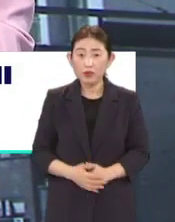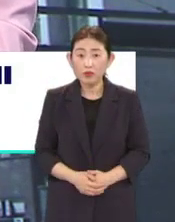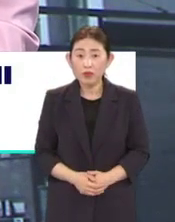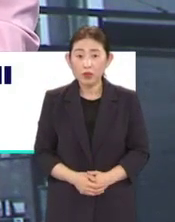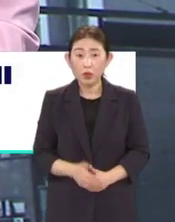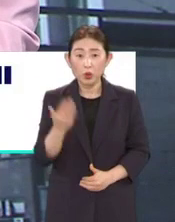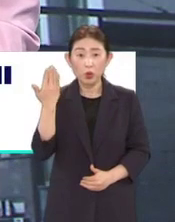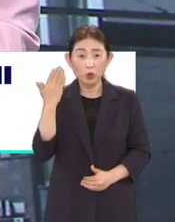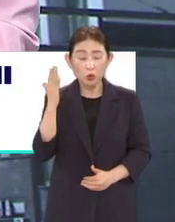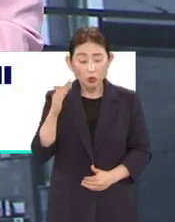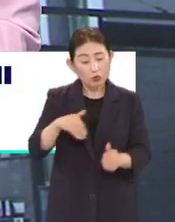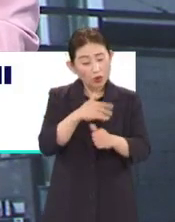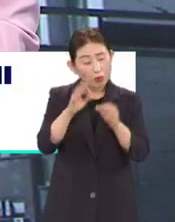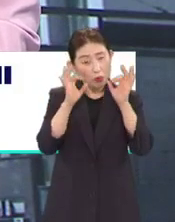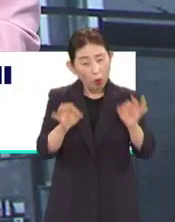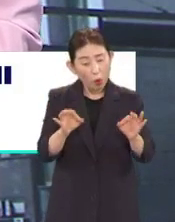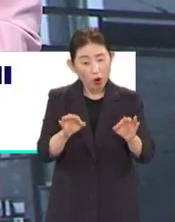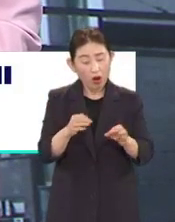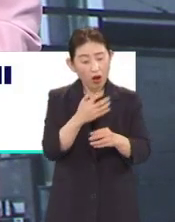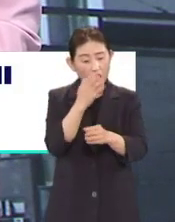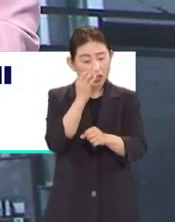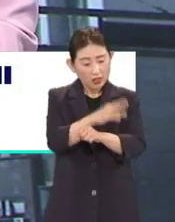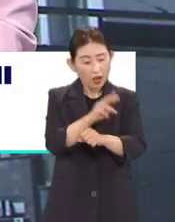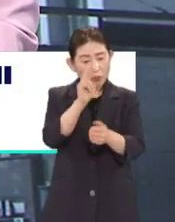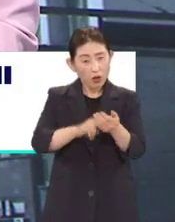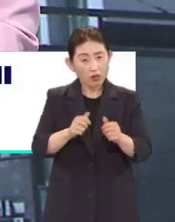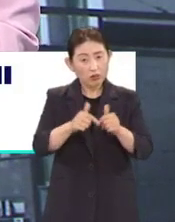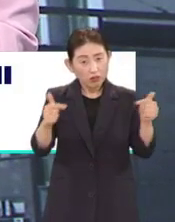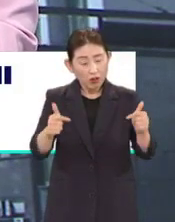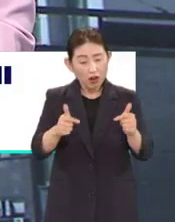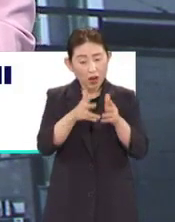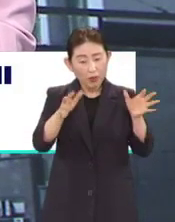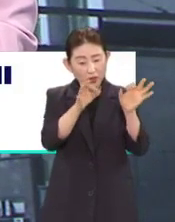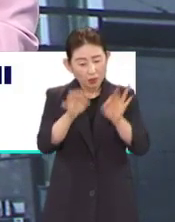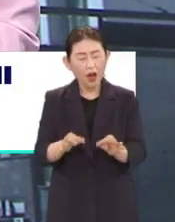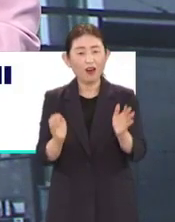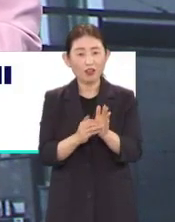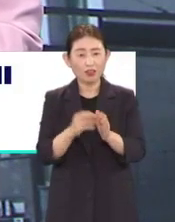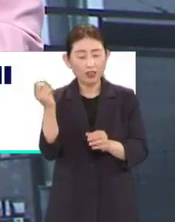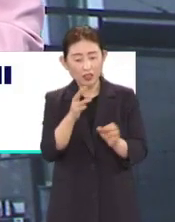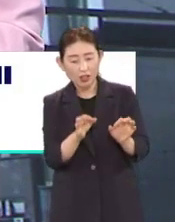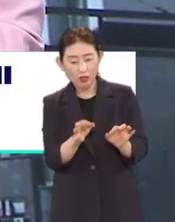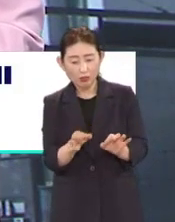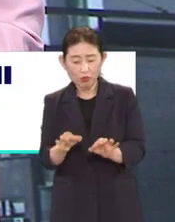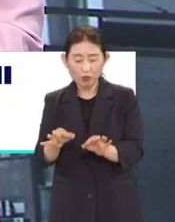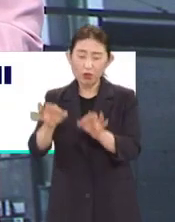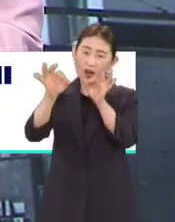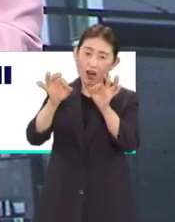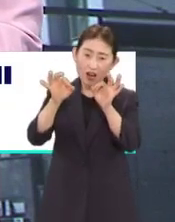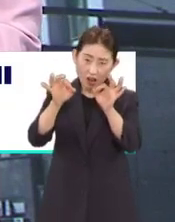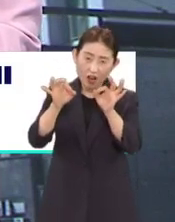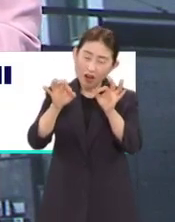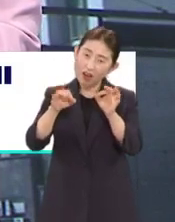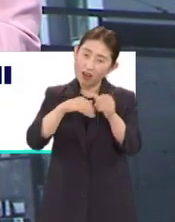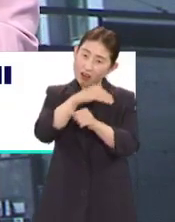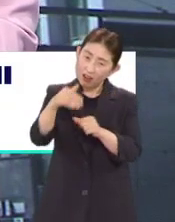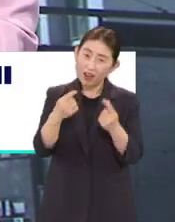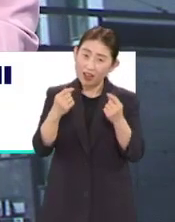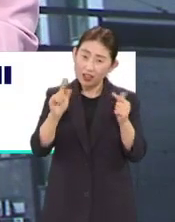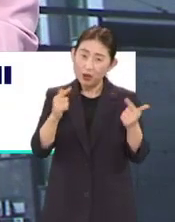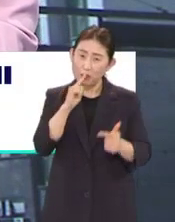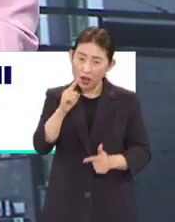있습니다이를 두고 최근 거래량 증가와 함께 집값이 바닥을 다지고 부동산 경기가 회복되는게 아니냐는 해석도 나오는데요